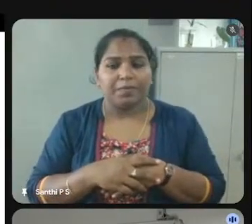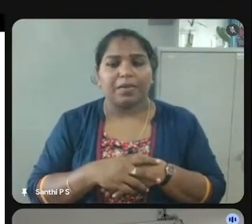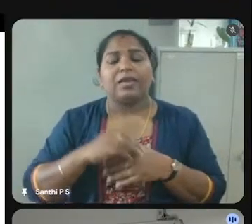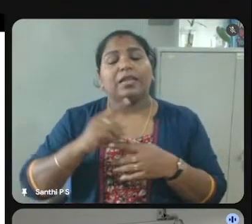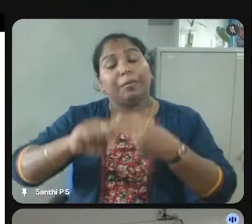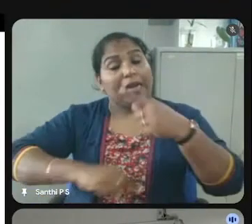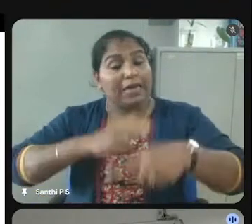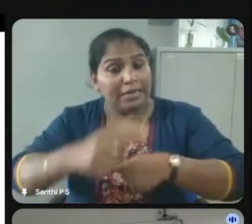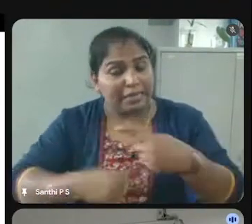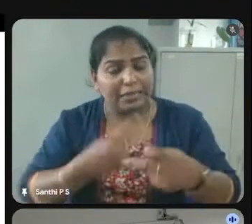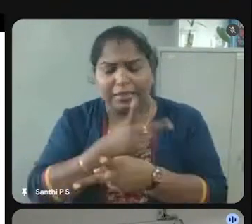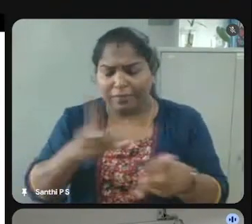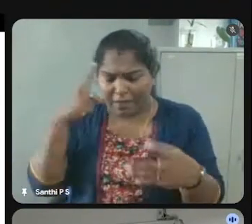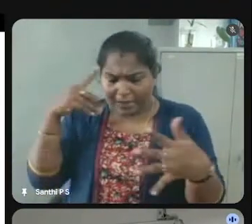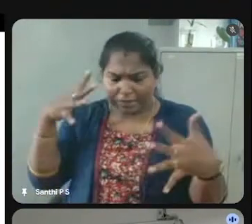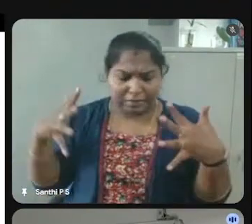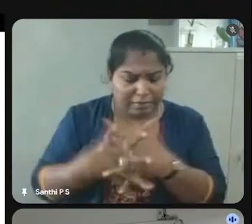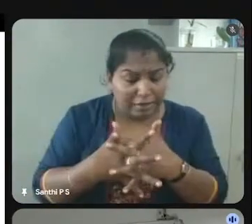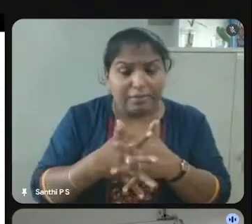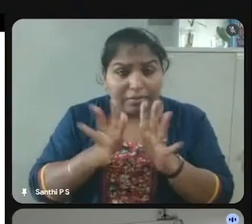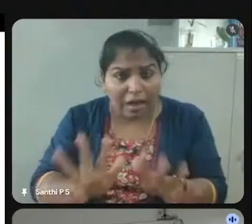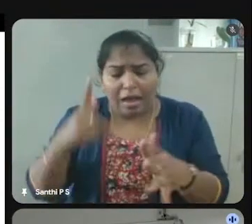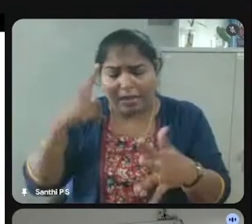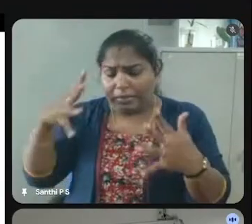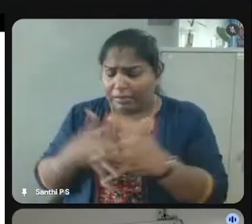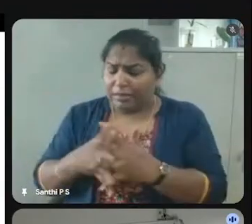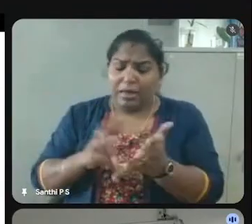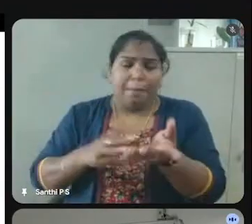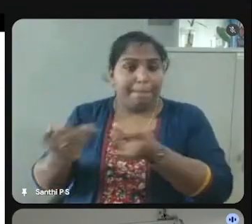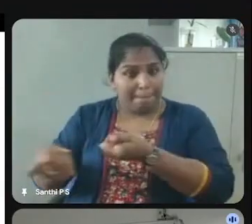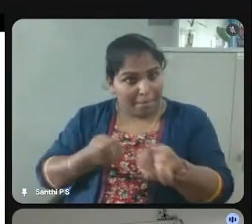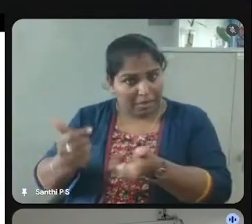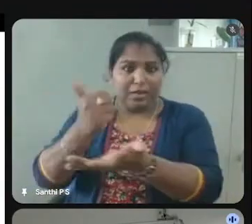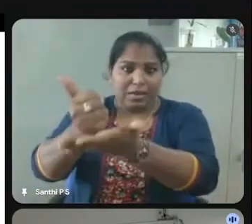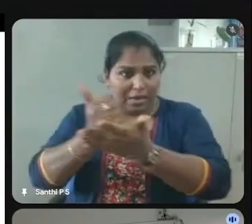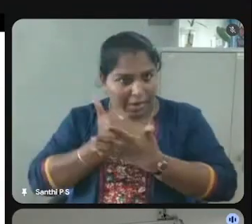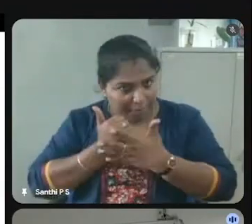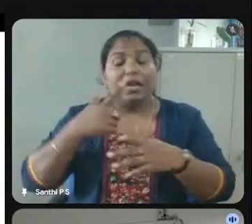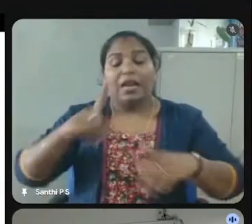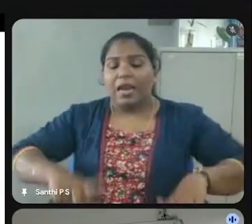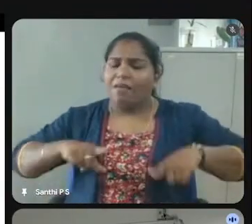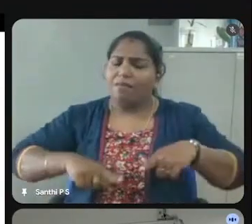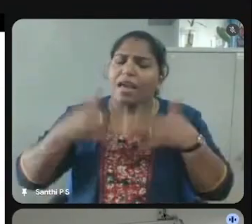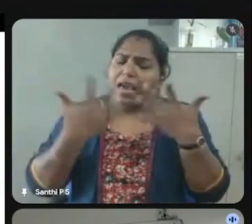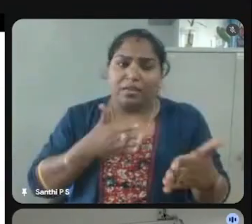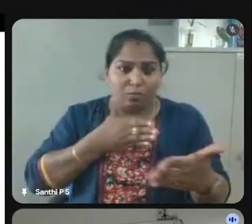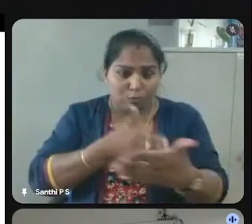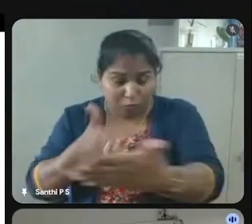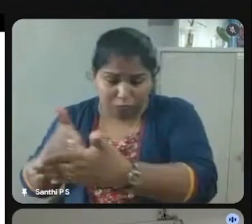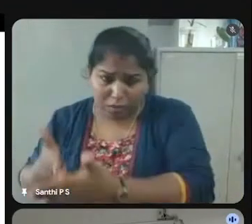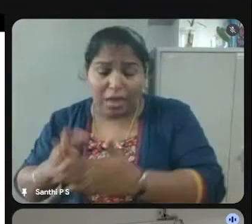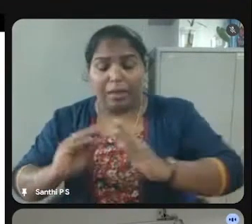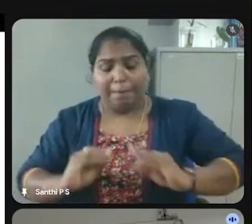ദൈനംദിനം ഉണ്ടാകുന്ന സമ്മർദ്ദങ്ങളെ കൈകാര്യം ചെയ്യാൻ നമ്മുടെ മാനസികാരോഗ്യം സഹായിക്കുന്നു. അതുപോലെ ജീവിതത്തിലെ പ്രതിസന്ധികൾ എന്ത് തന്നെ വന്നാലും അതിനെ മെച്ചപ്പെട്ട